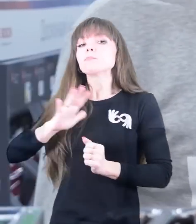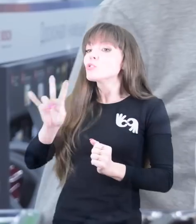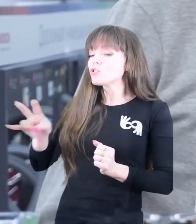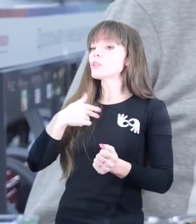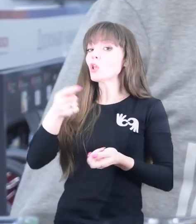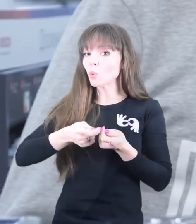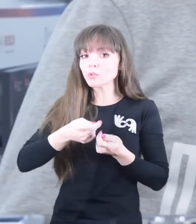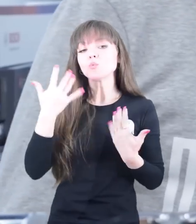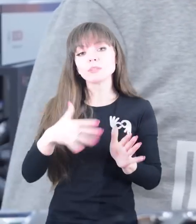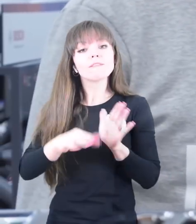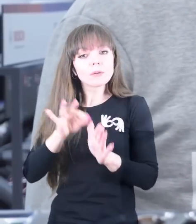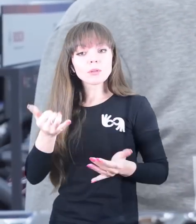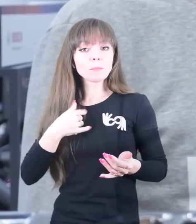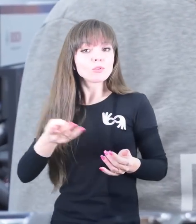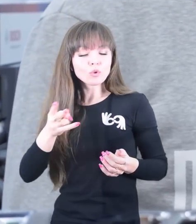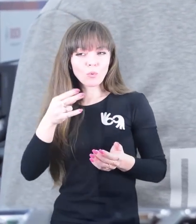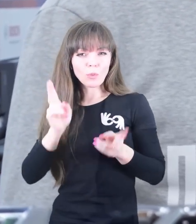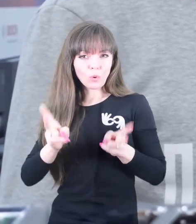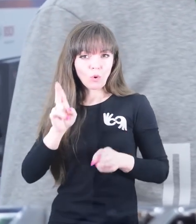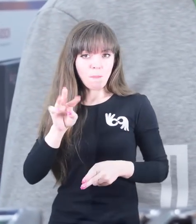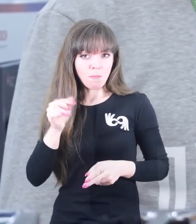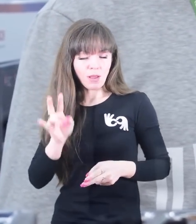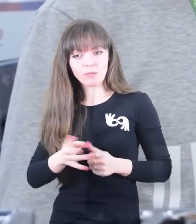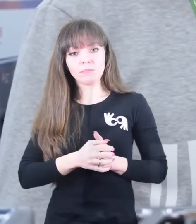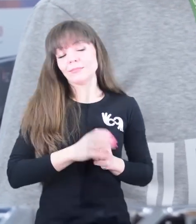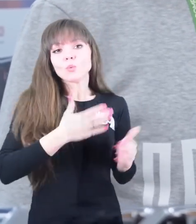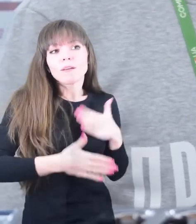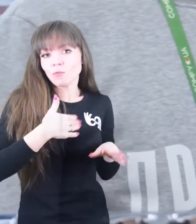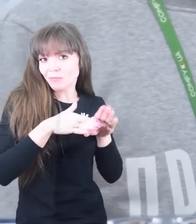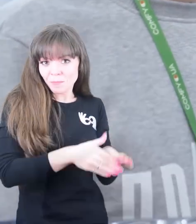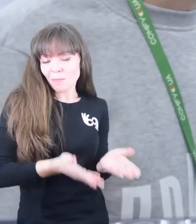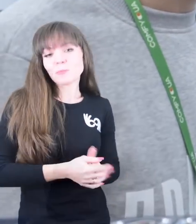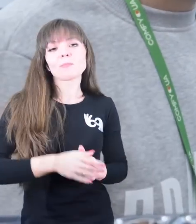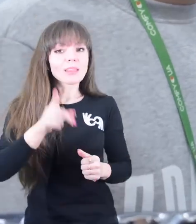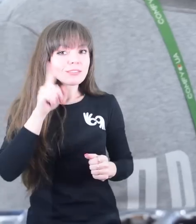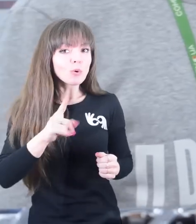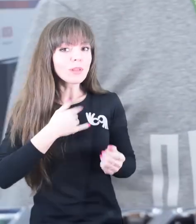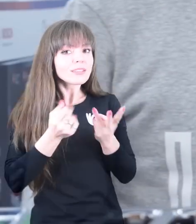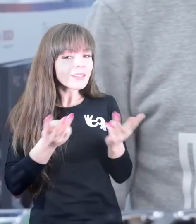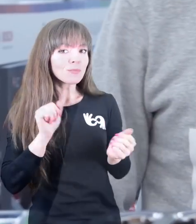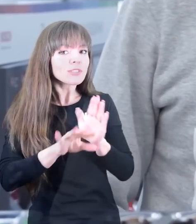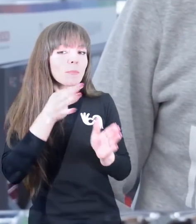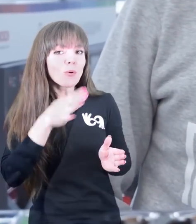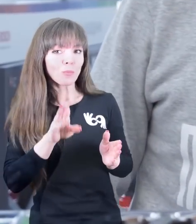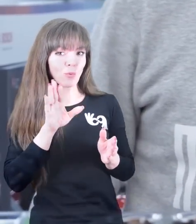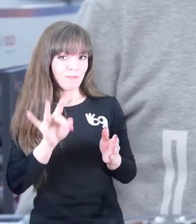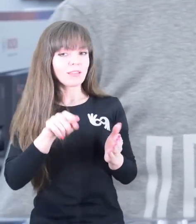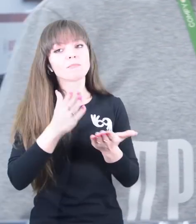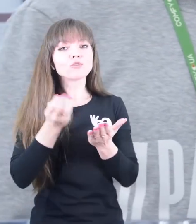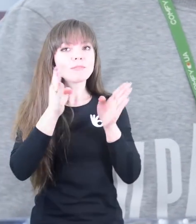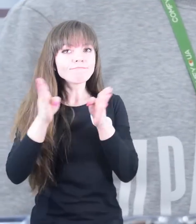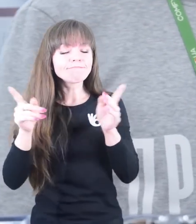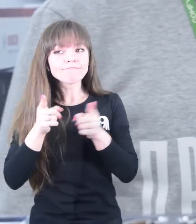Могу оформлять вам покупку? Подождите, с тостером я определился, но мне нужен еще кухонный комбайн. С удовольствием вам помогу. Кстати, а вы знали, что у нас на сайте можно